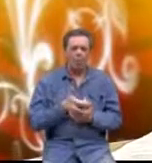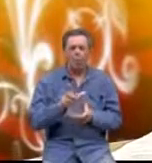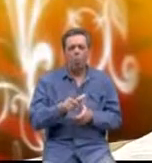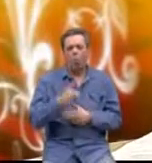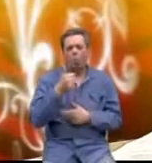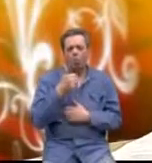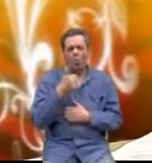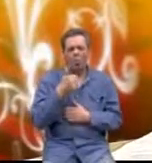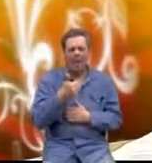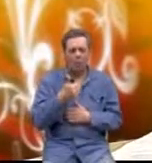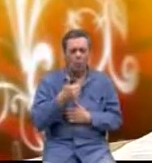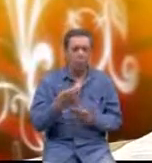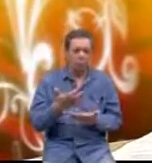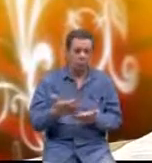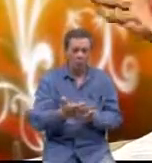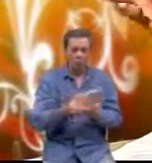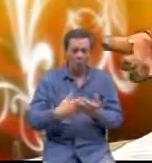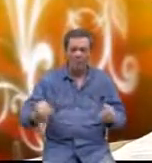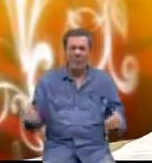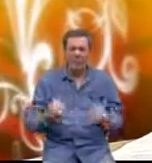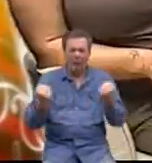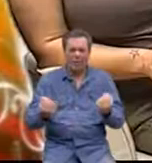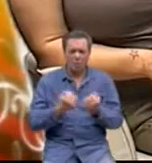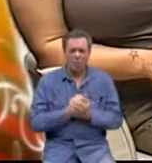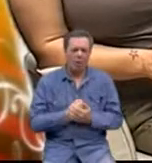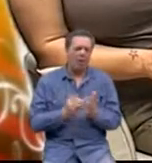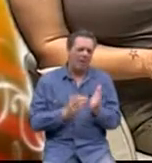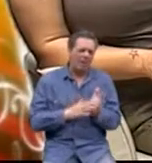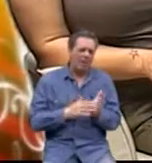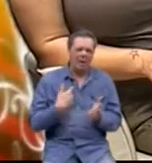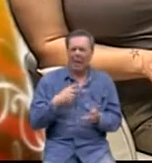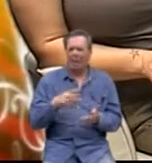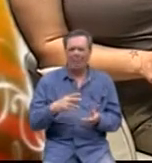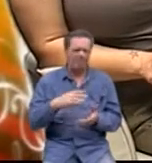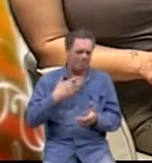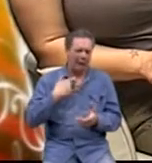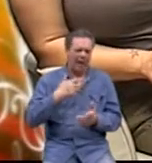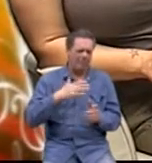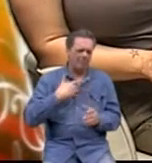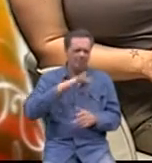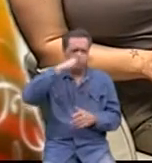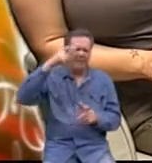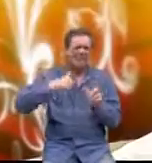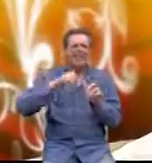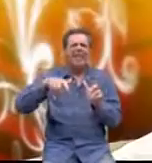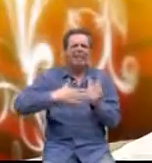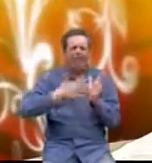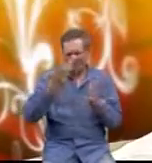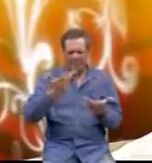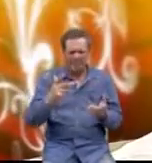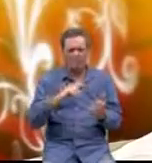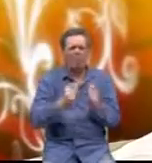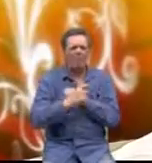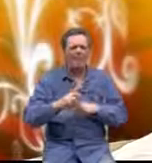jednu profitabilnu akciju. Mislim, recimo, ja imam to na Sljemenu, jel da, kako promijeniti životne navike, kako